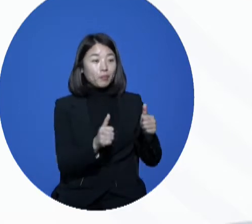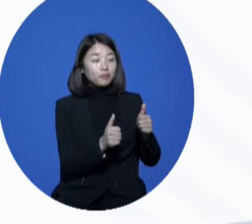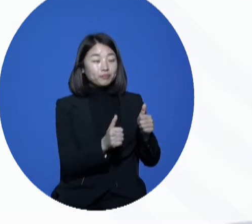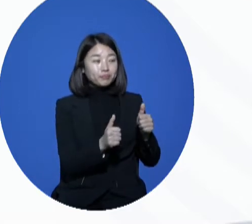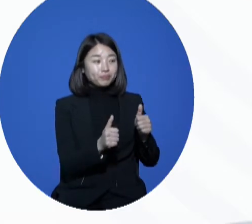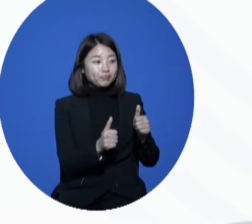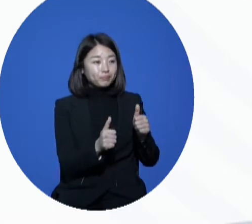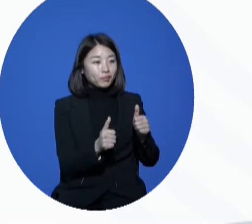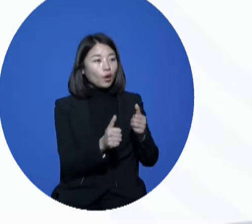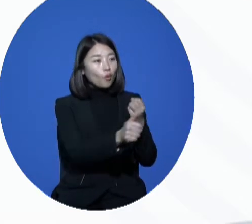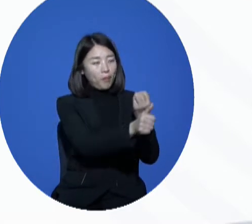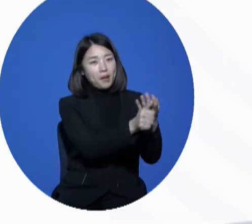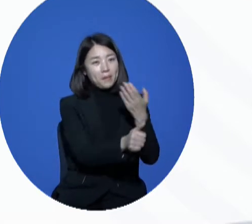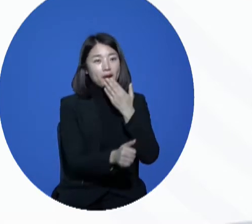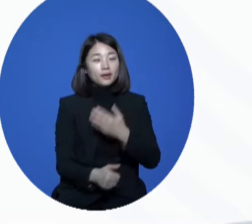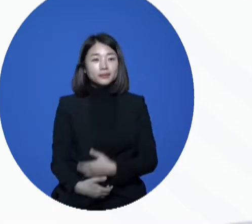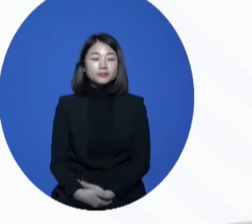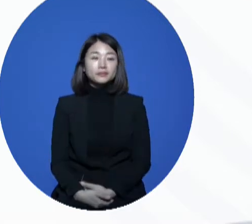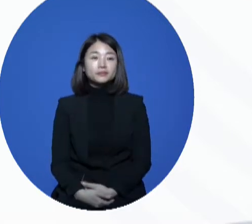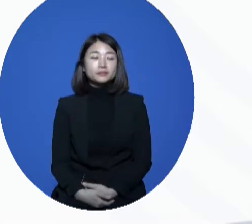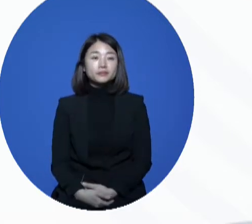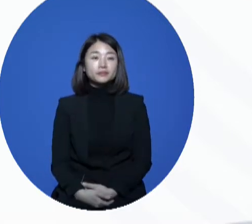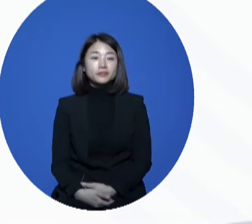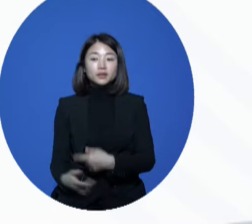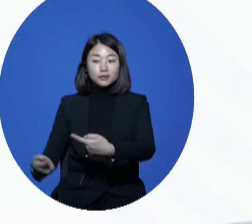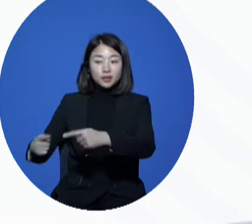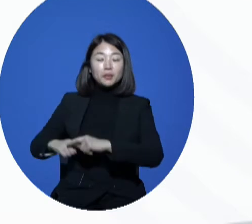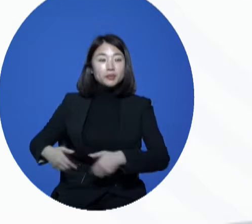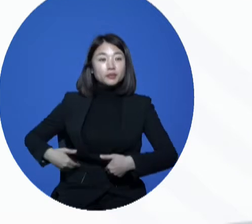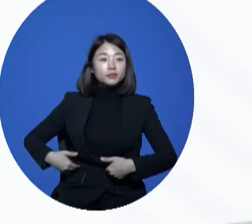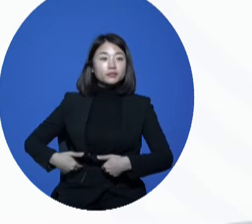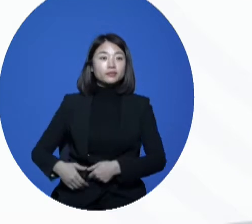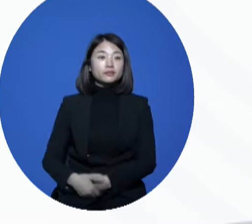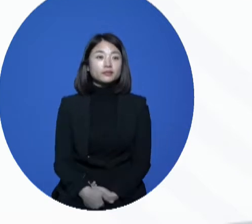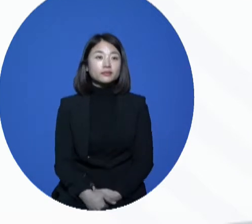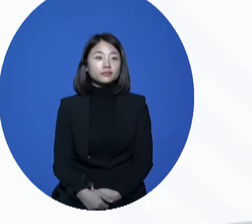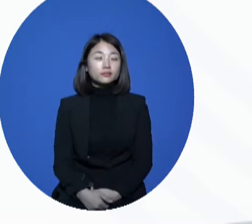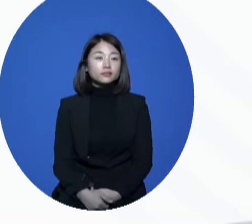여기에 참여를 할 필요가 있습니다. 그래서 사건별로